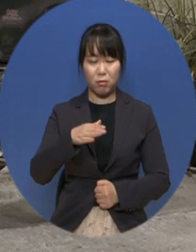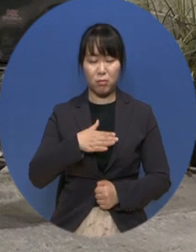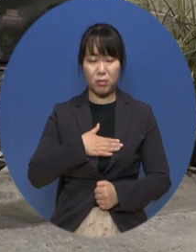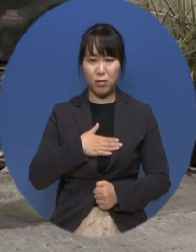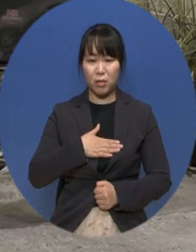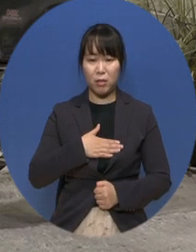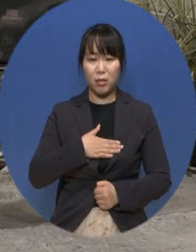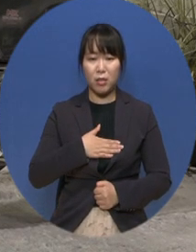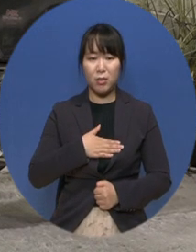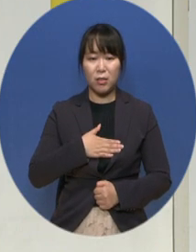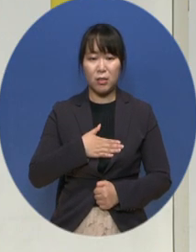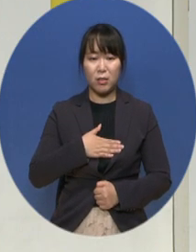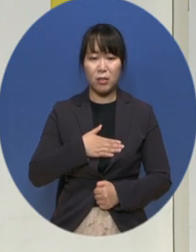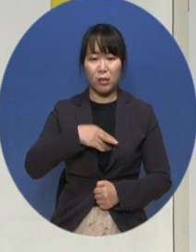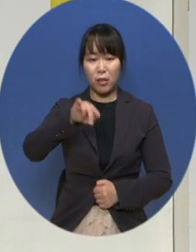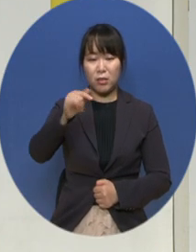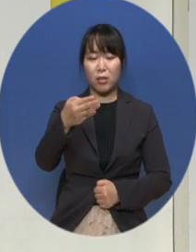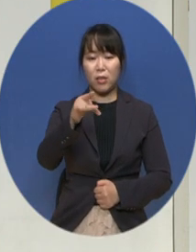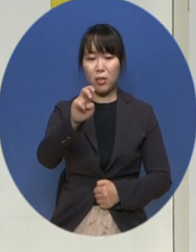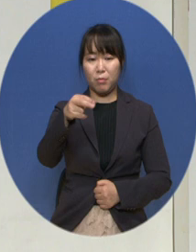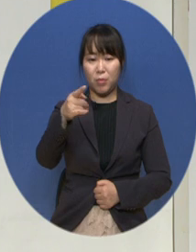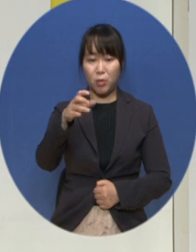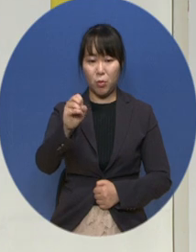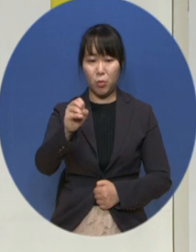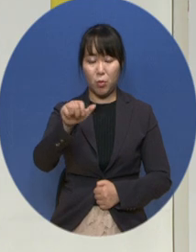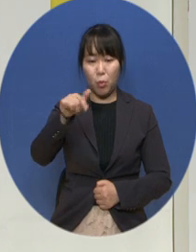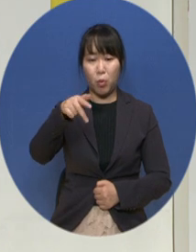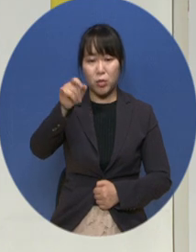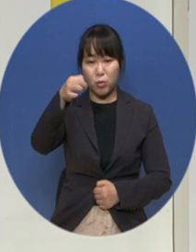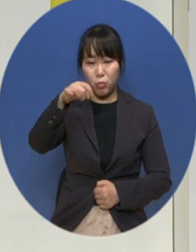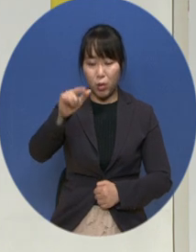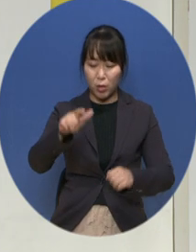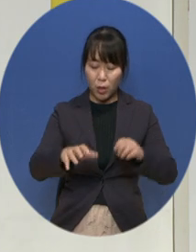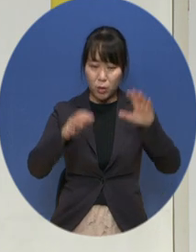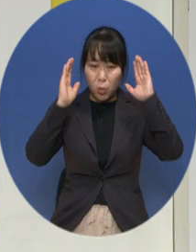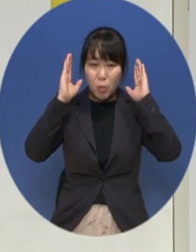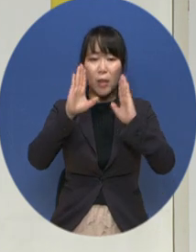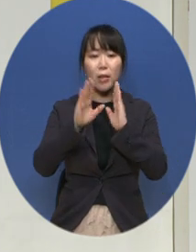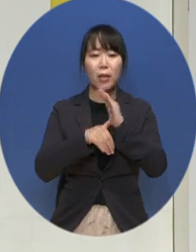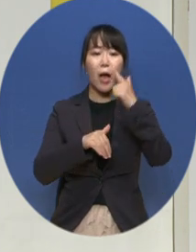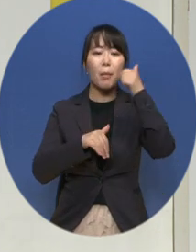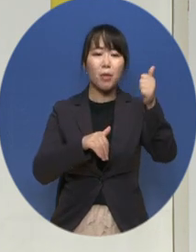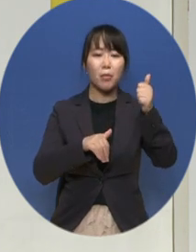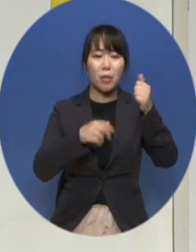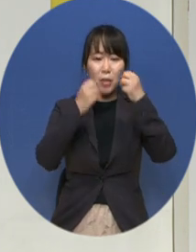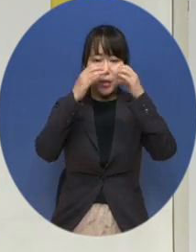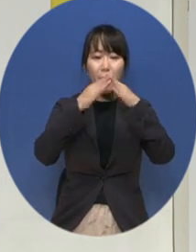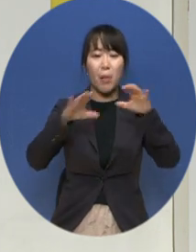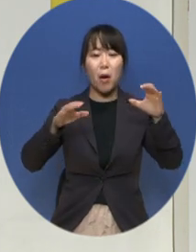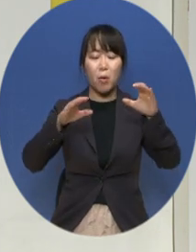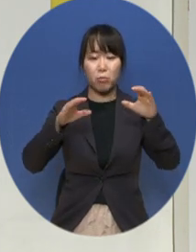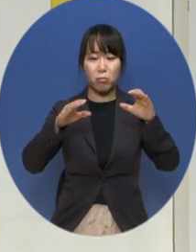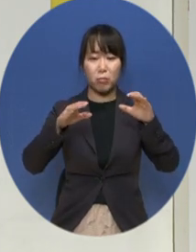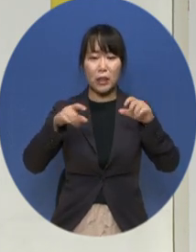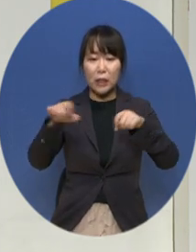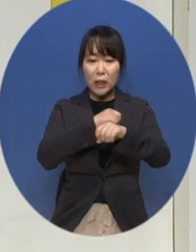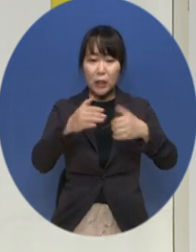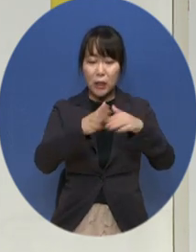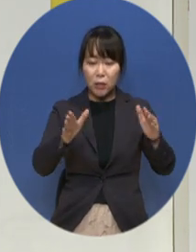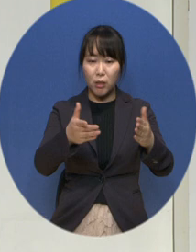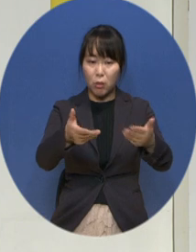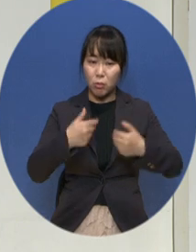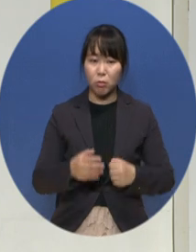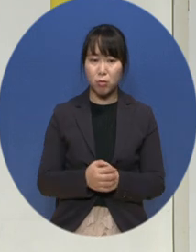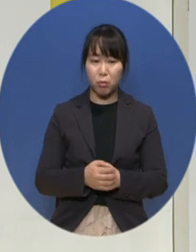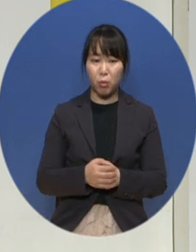이제 음 스님도 고시원에서 공부할 때는 아버님이 새마을호 특실 을 해주셨거든요 4 올라갈